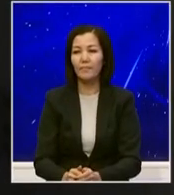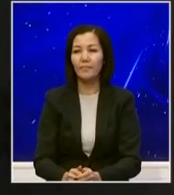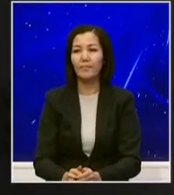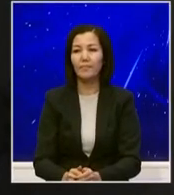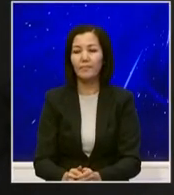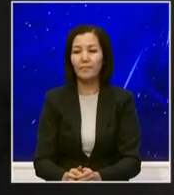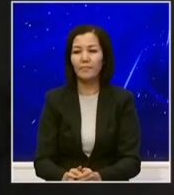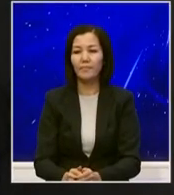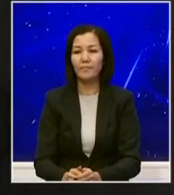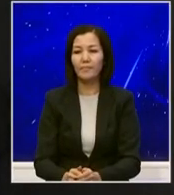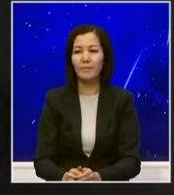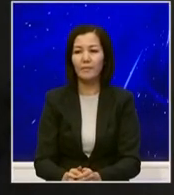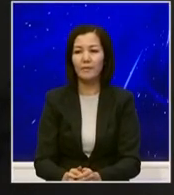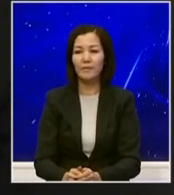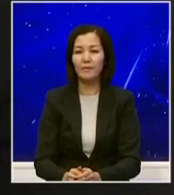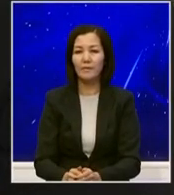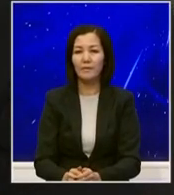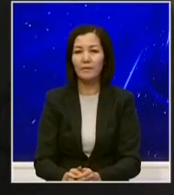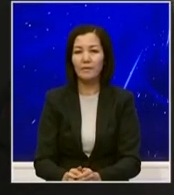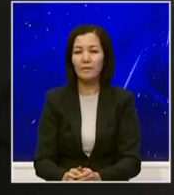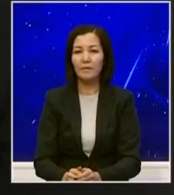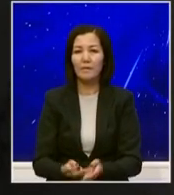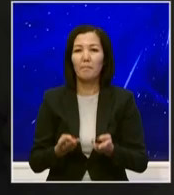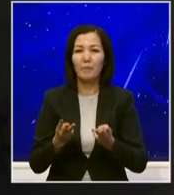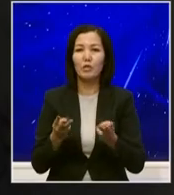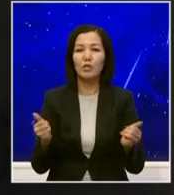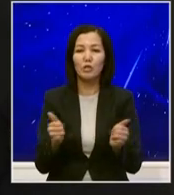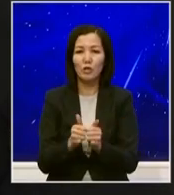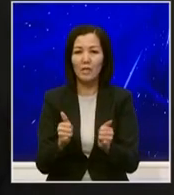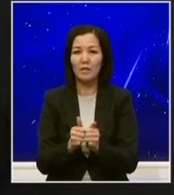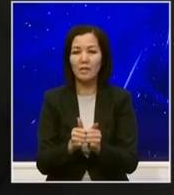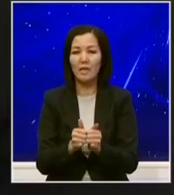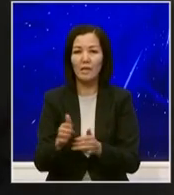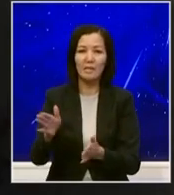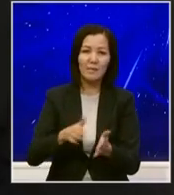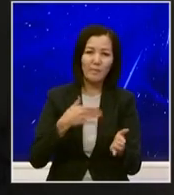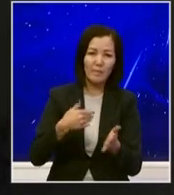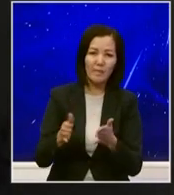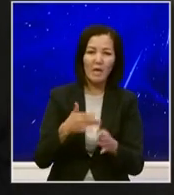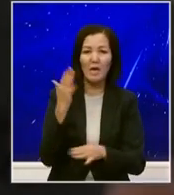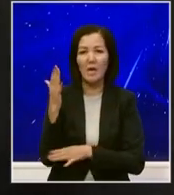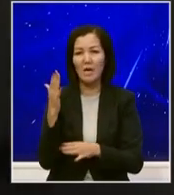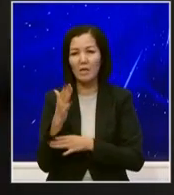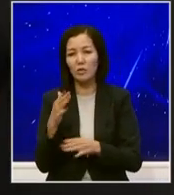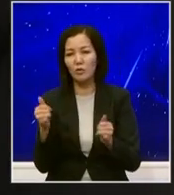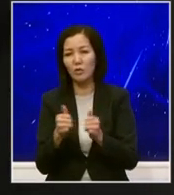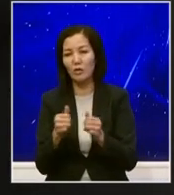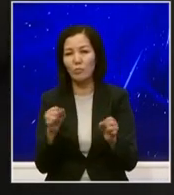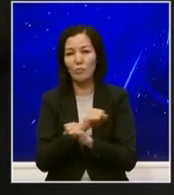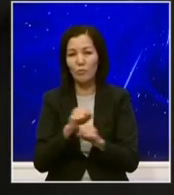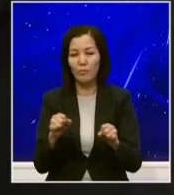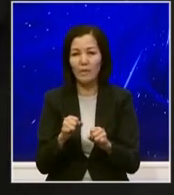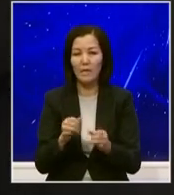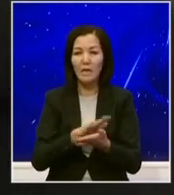Горючие вещества, веники, дрова, все вблизи печи. Печи это держать нельзя. Также